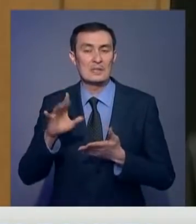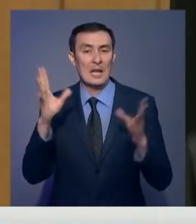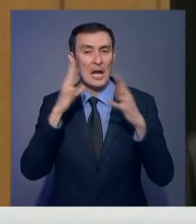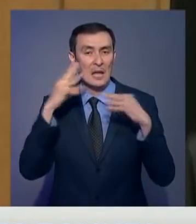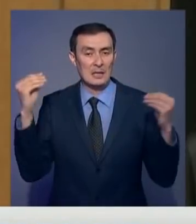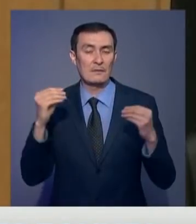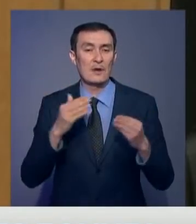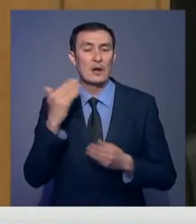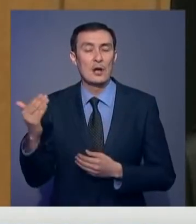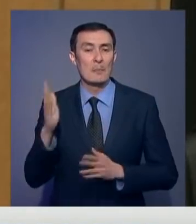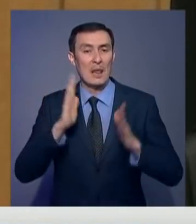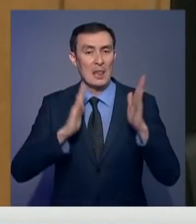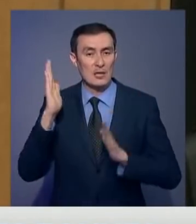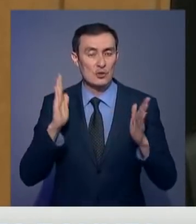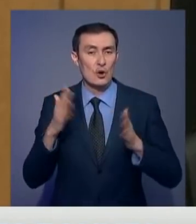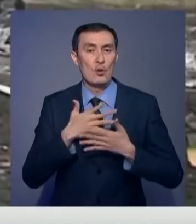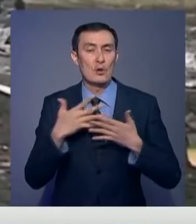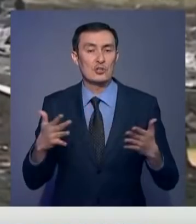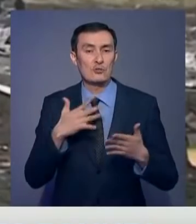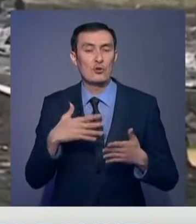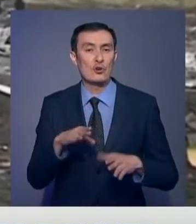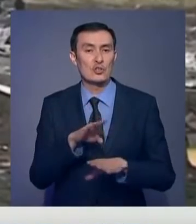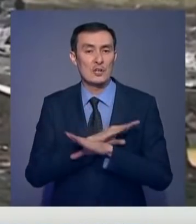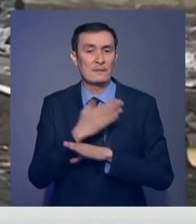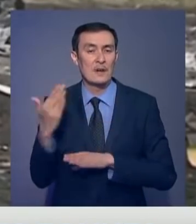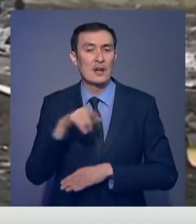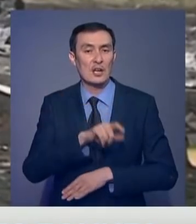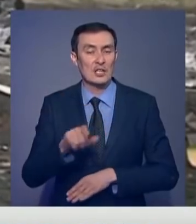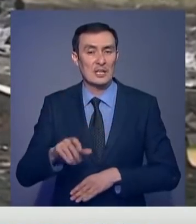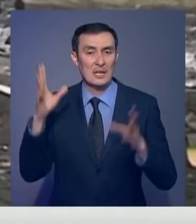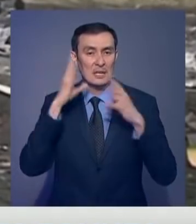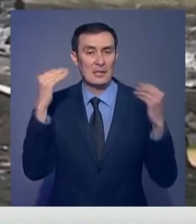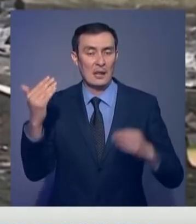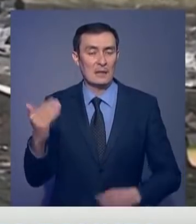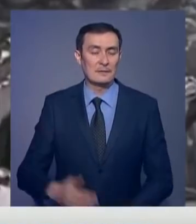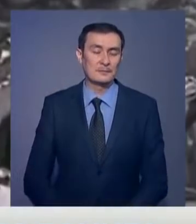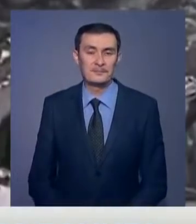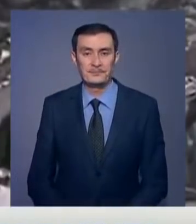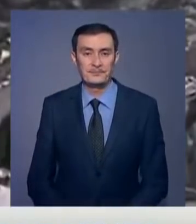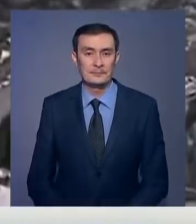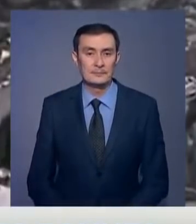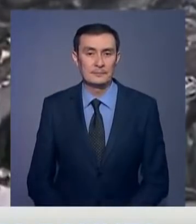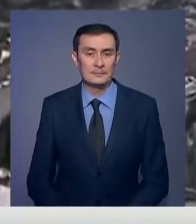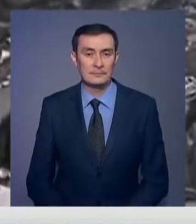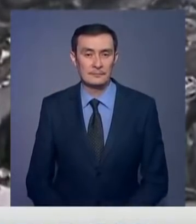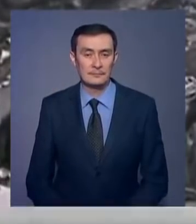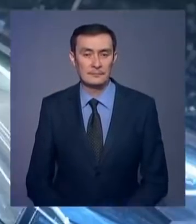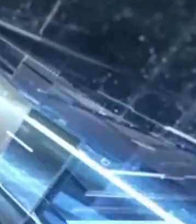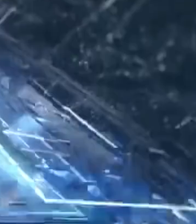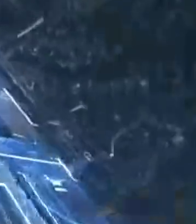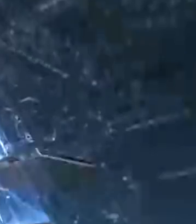следовал из Амстердама в Куала-Лумпур. Большинство жертв – это граждане Нидерландов.